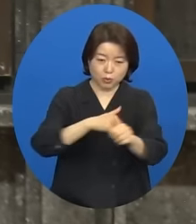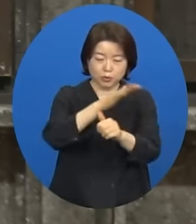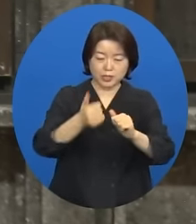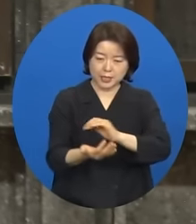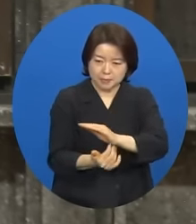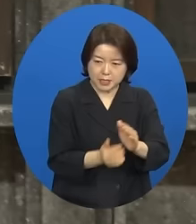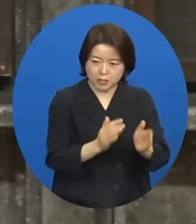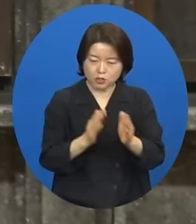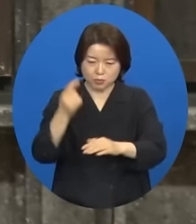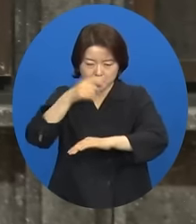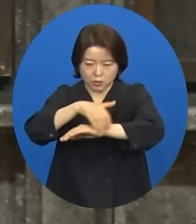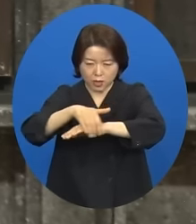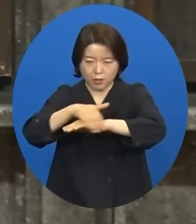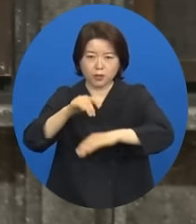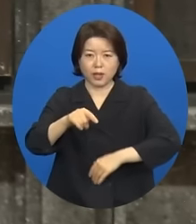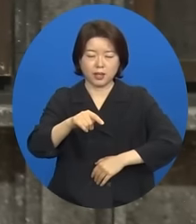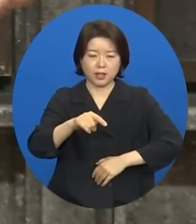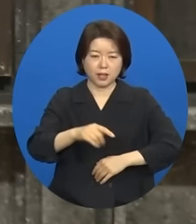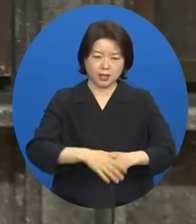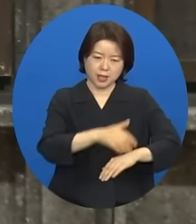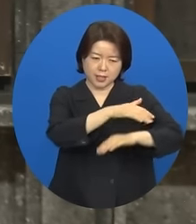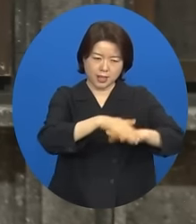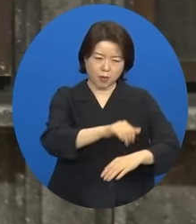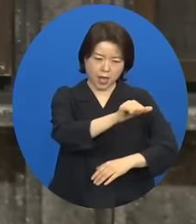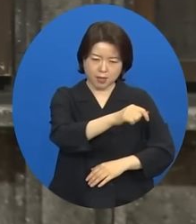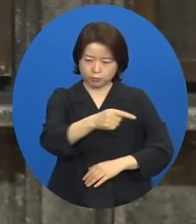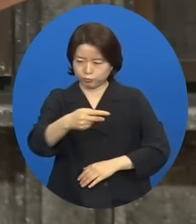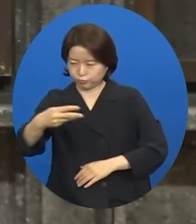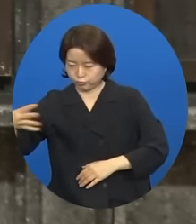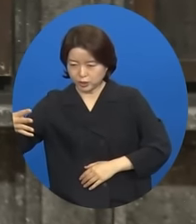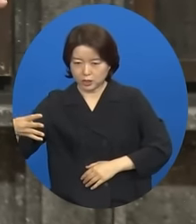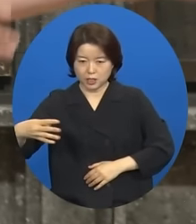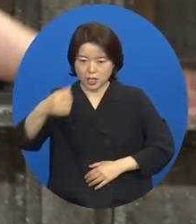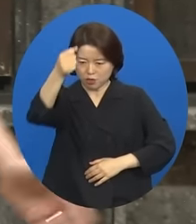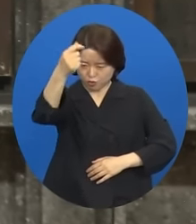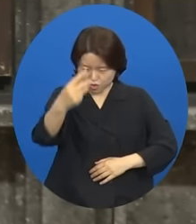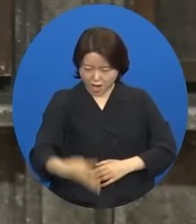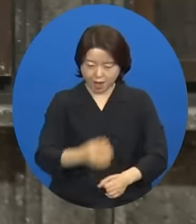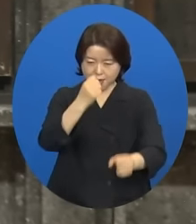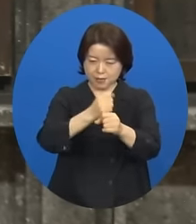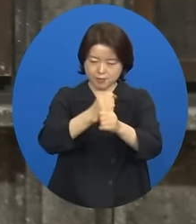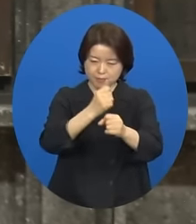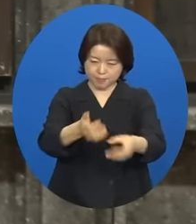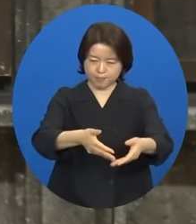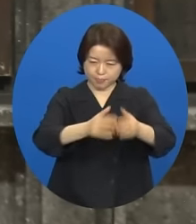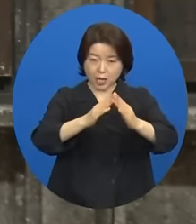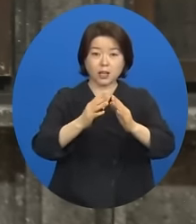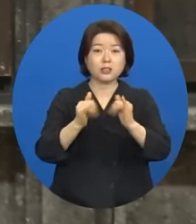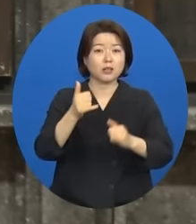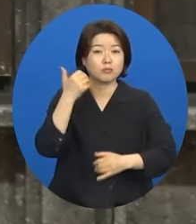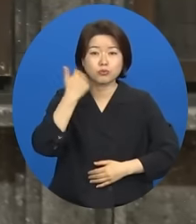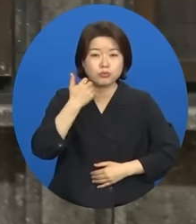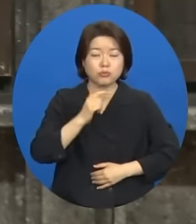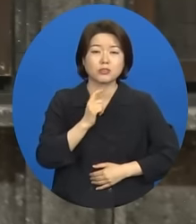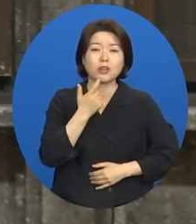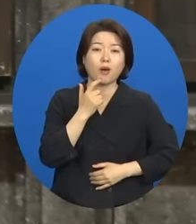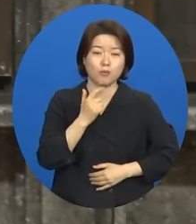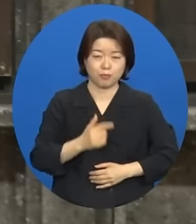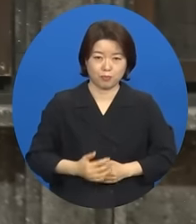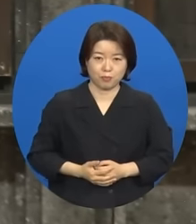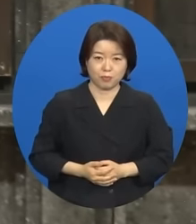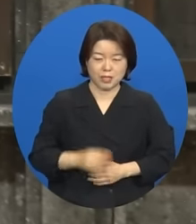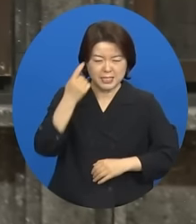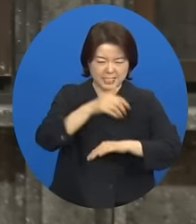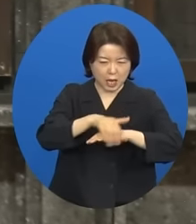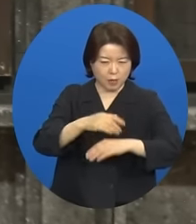대비와 전략을 플랜 A부터 Z까지 ABCD 쫙 해서 세워놓는 사람이 바로 이 야곱입니다.